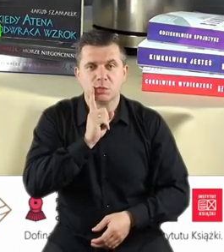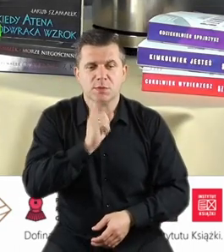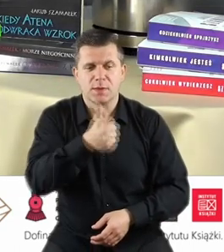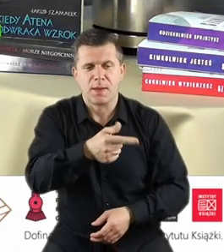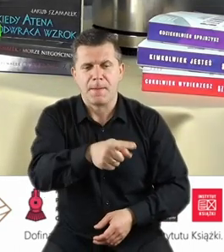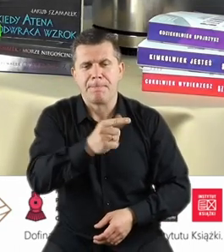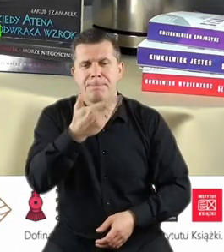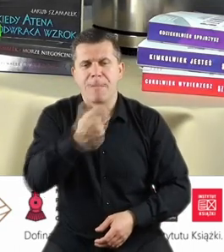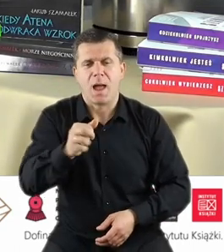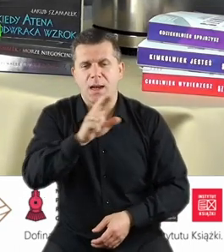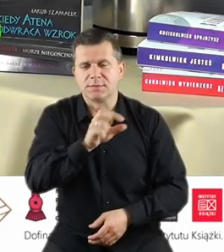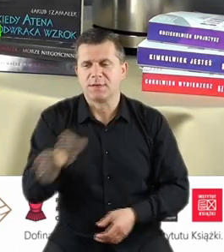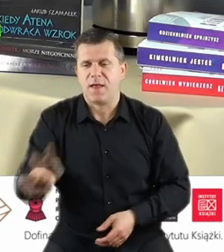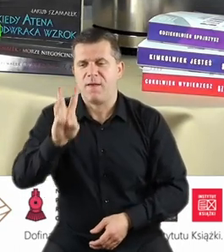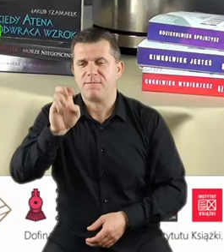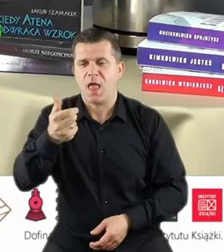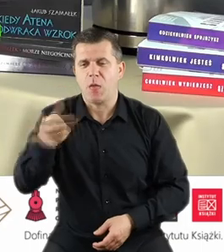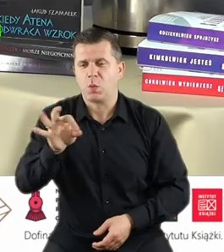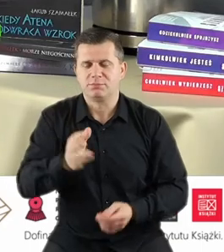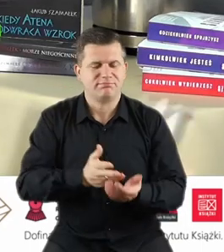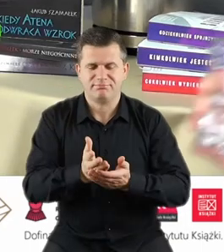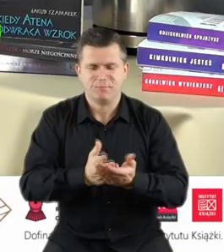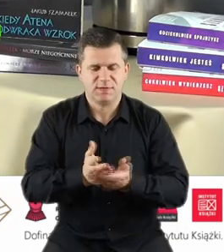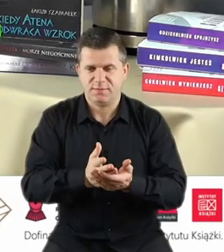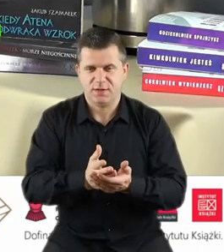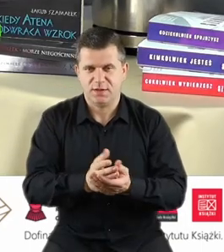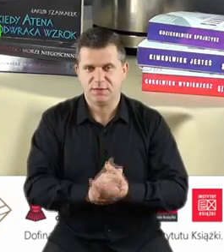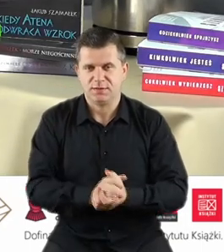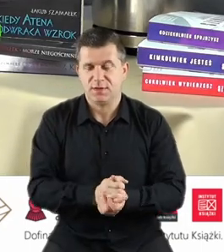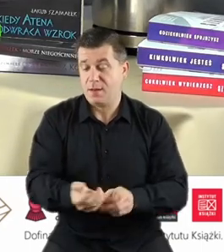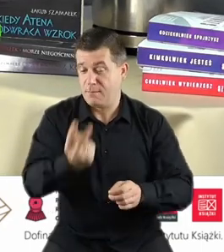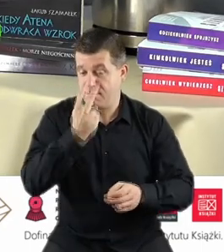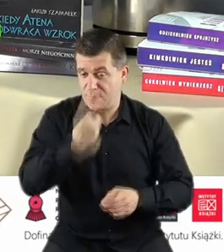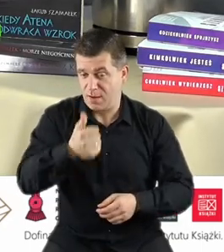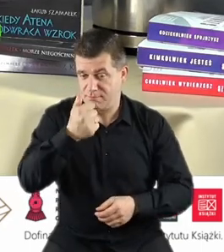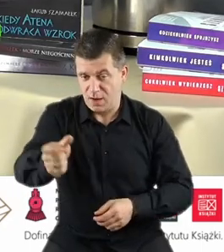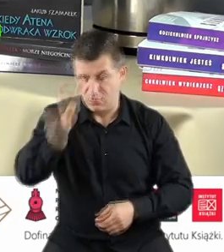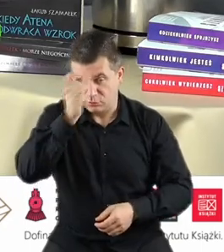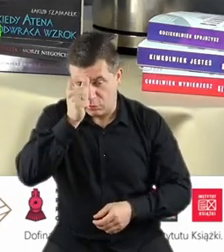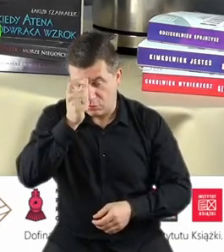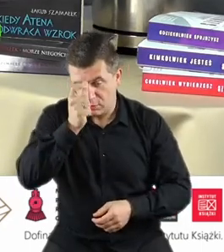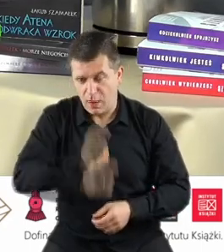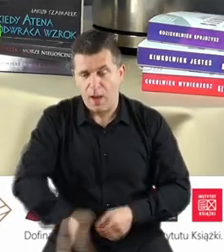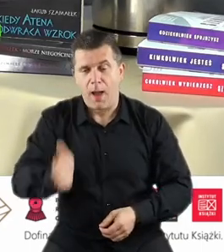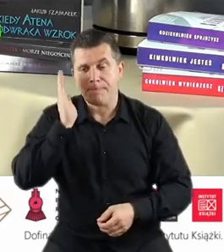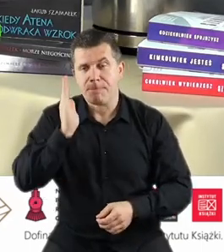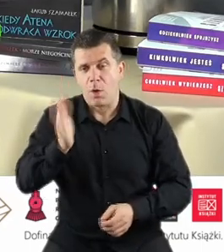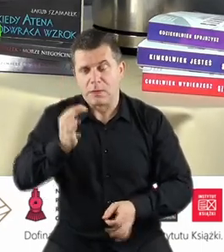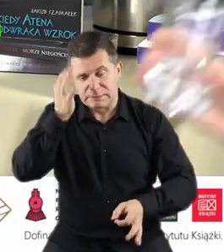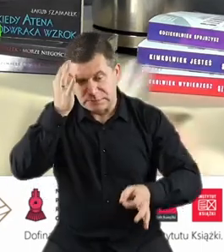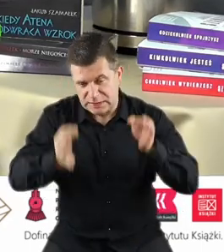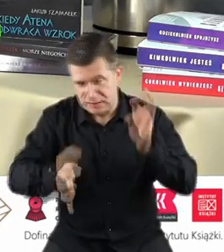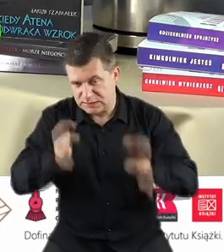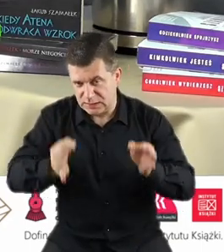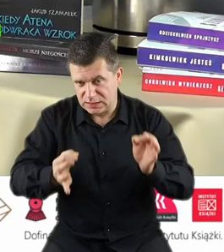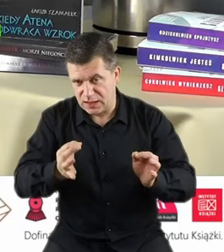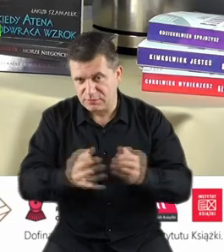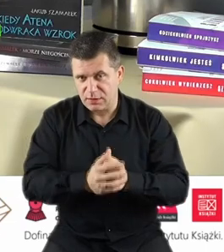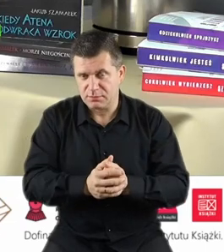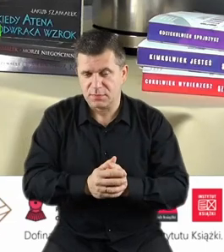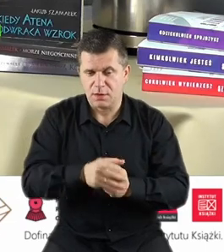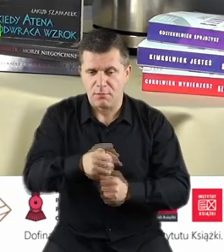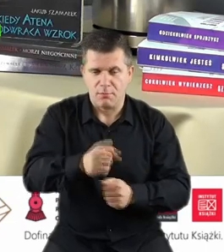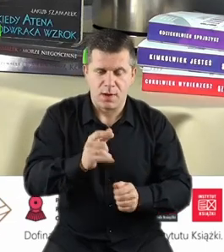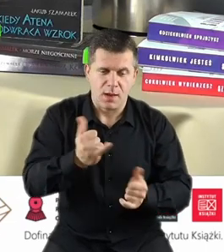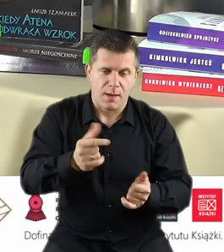a drudzy z Wenus, więc uważam, że przede wszystkim trzeba patrzeć na człowieka najpierw, a potem dopiero się zastanawiać nad płcią. I dla